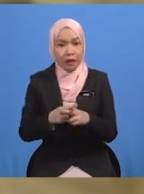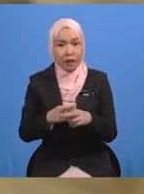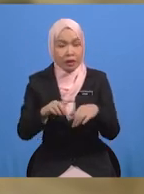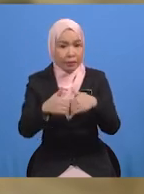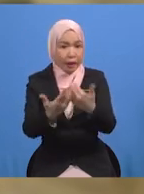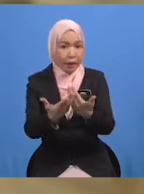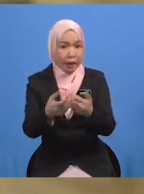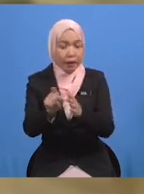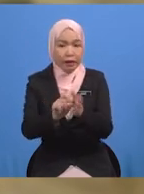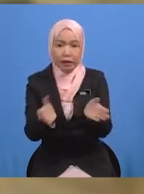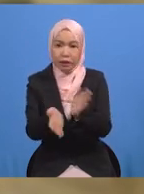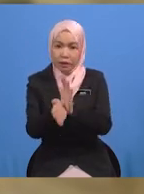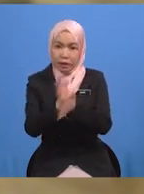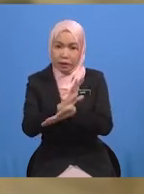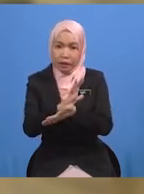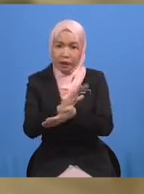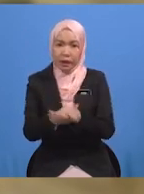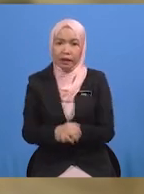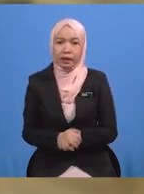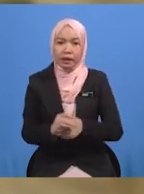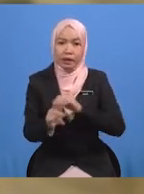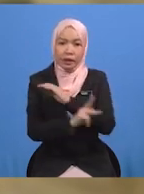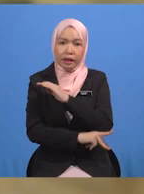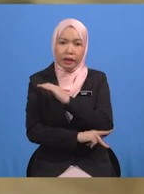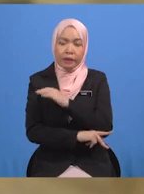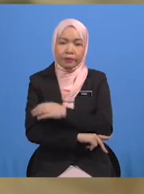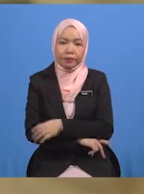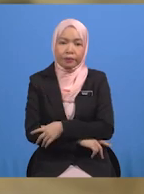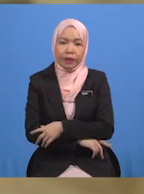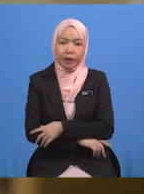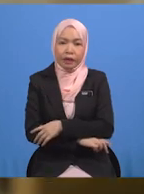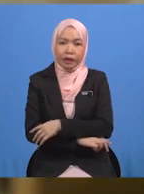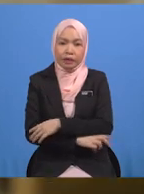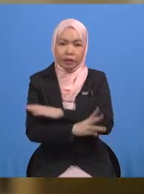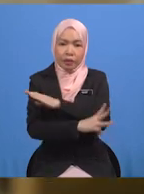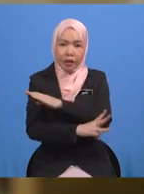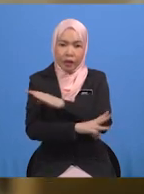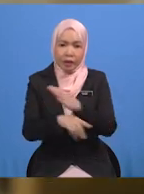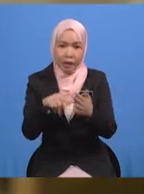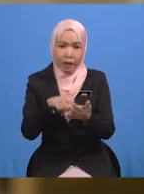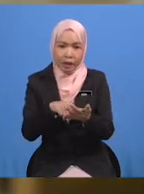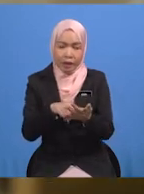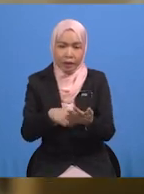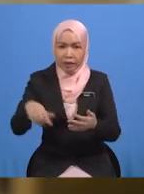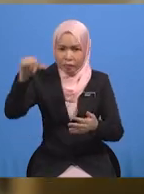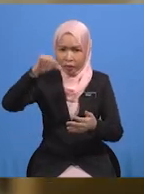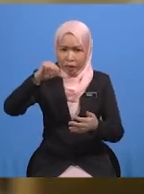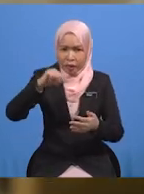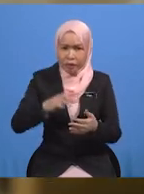Turki Uthmaniyah sehingga menjelang kurun ke-18 Masihi. Baiklah, mari kita